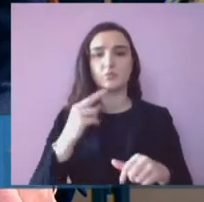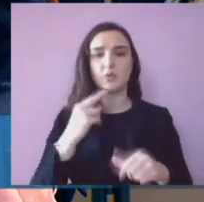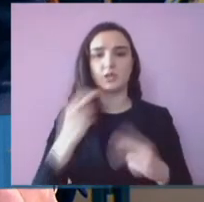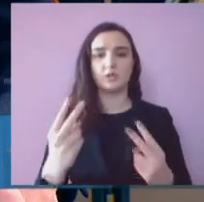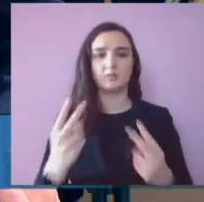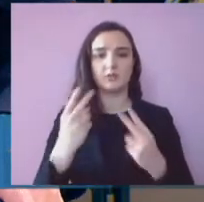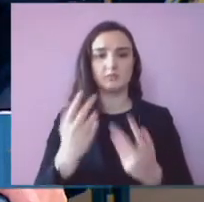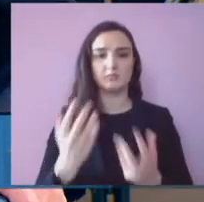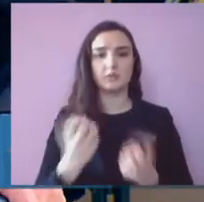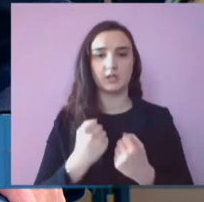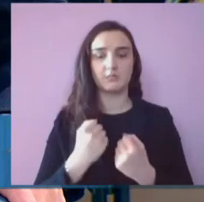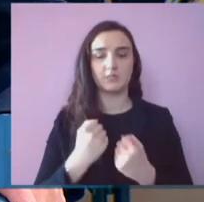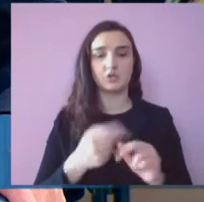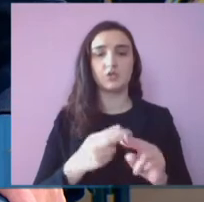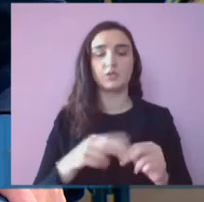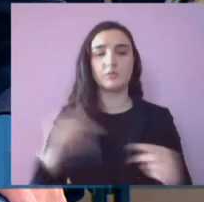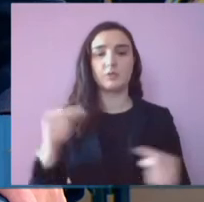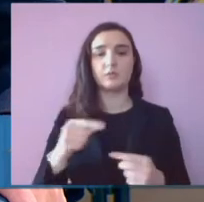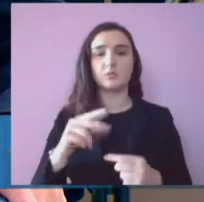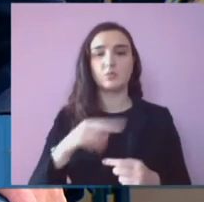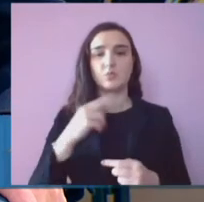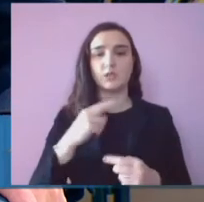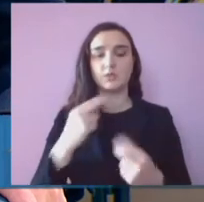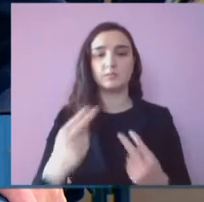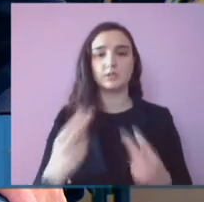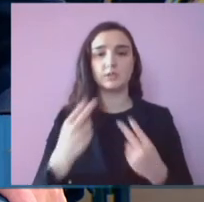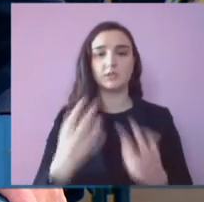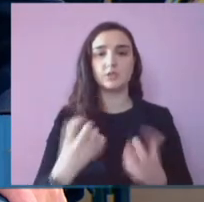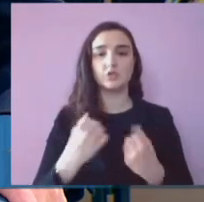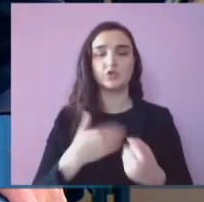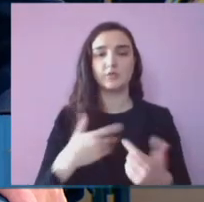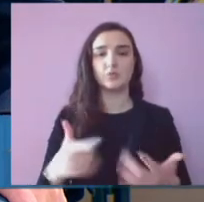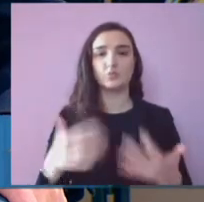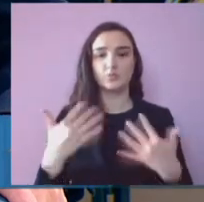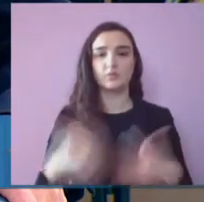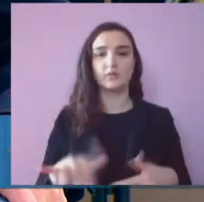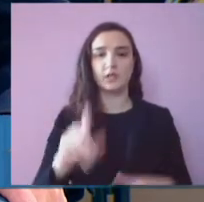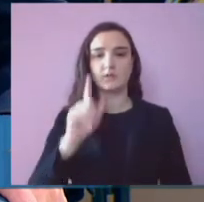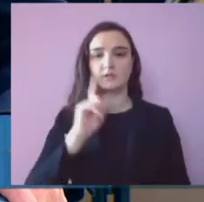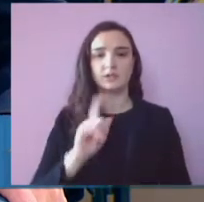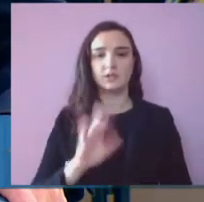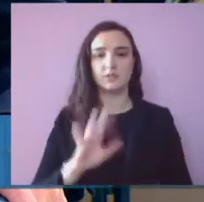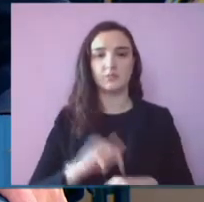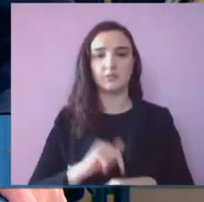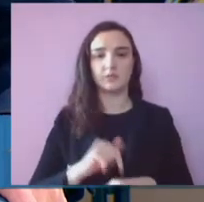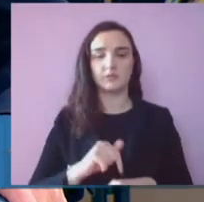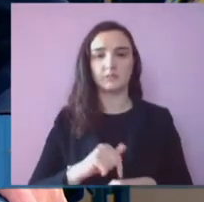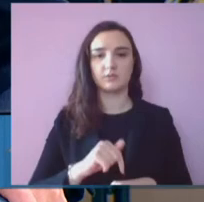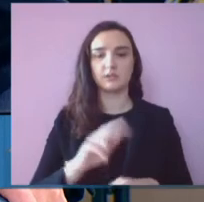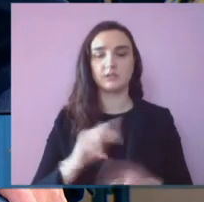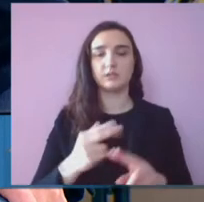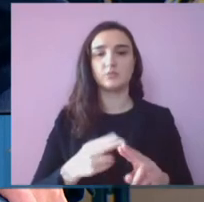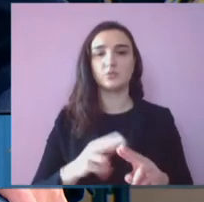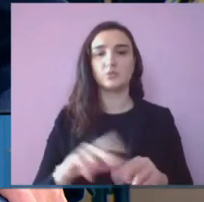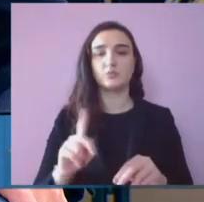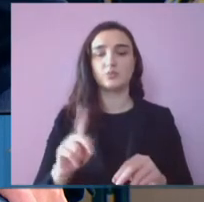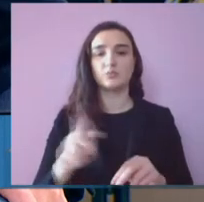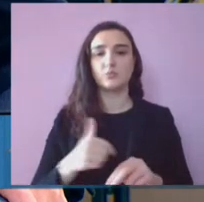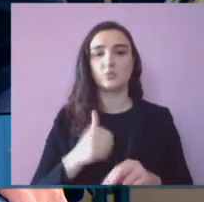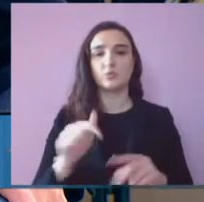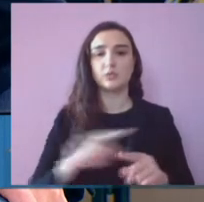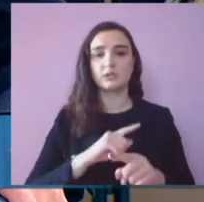დია. შესაბამისად, აი ამ ყურადღების მიპყრობას ჩვენ უკვე აღარ გვსიამოვნებს, ხომ? იმიტომ რომ როგორც კი